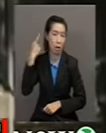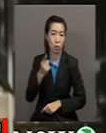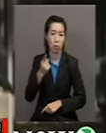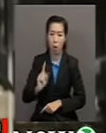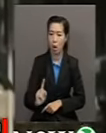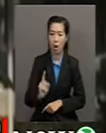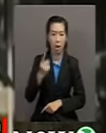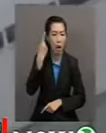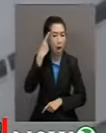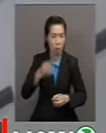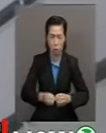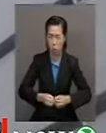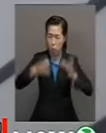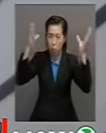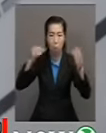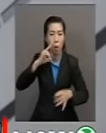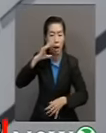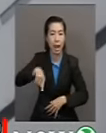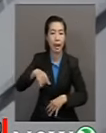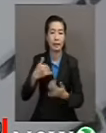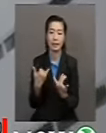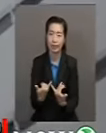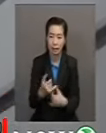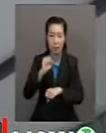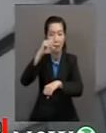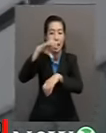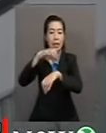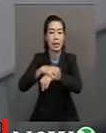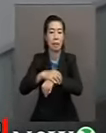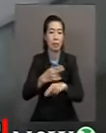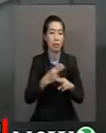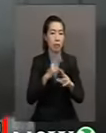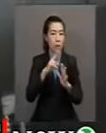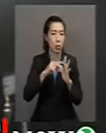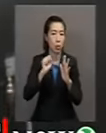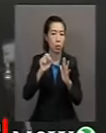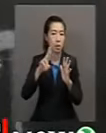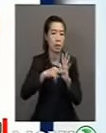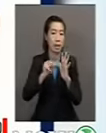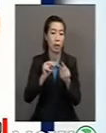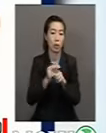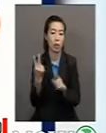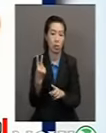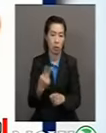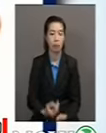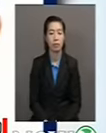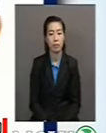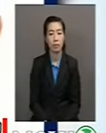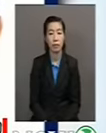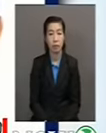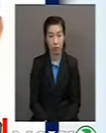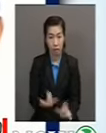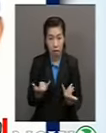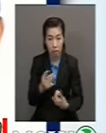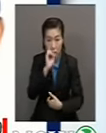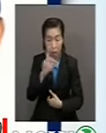ประเทศเลยนะครับแล้วท้ายที่สุดก็ถูกออกหมายจับร่วมกับนายรุสลันใบมะด้วยสิ่งที่บ่งบอกคุณผู้ชม